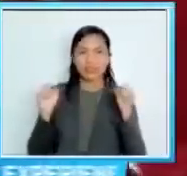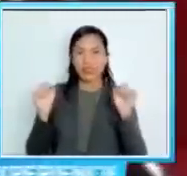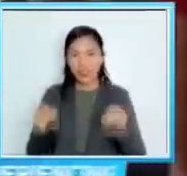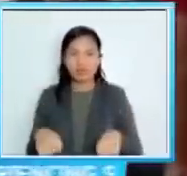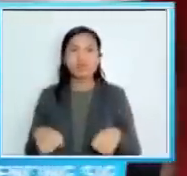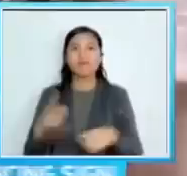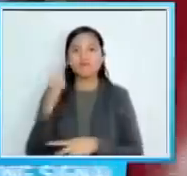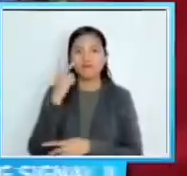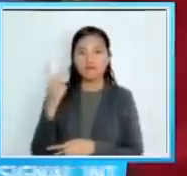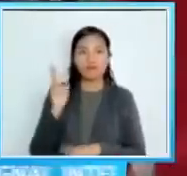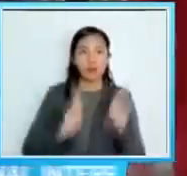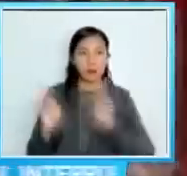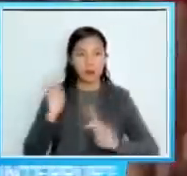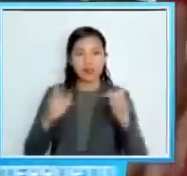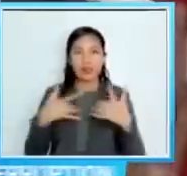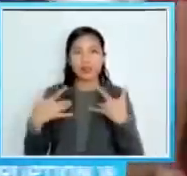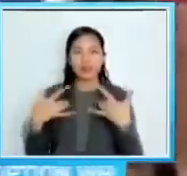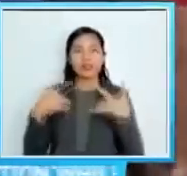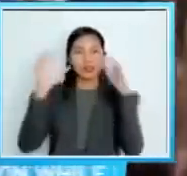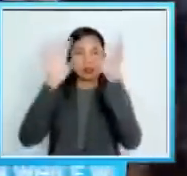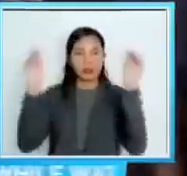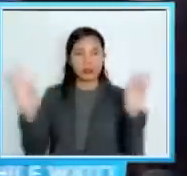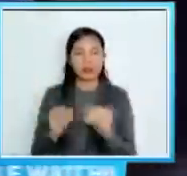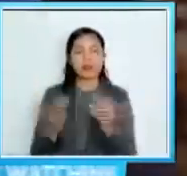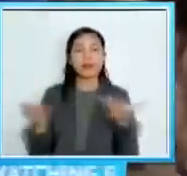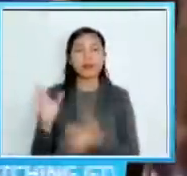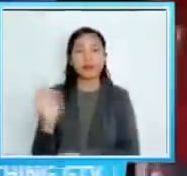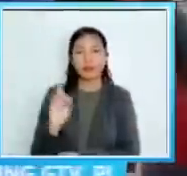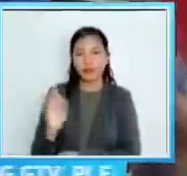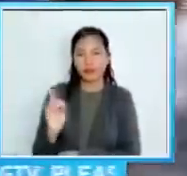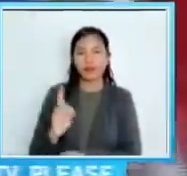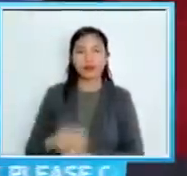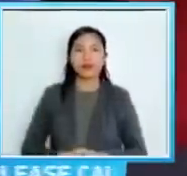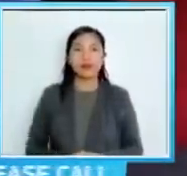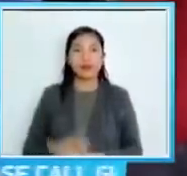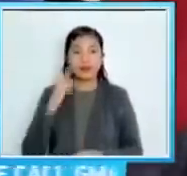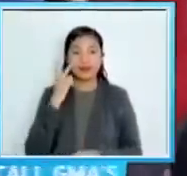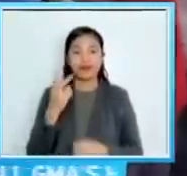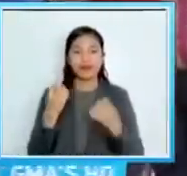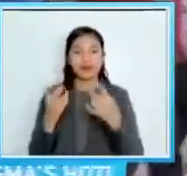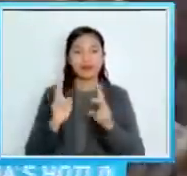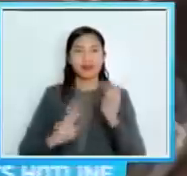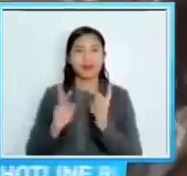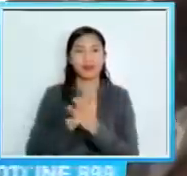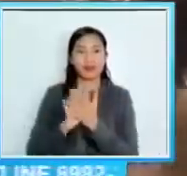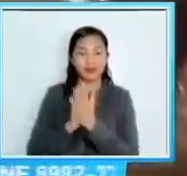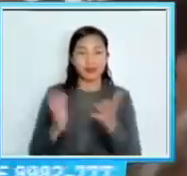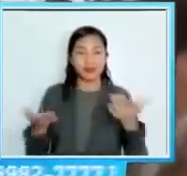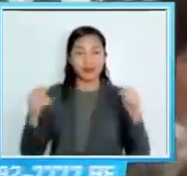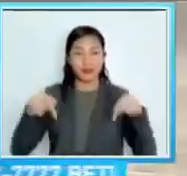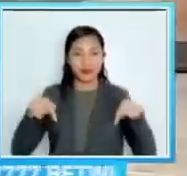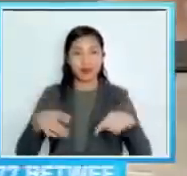sa Divisoria. At makikita nyo nga po, talaga namang siksikan yung mga tao rito, no? Dati naman na talagang